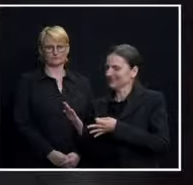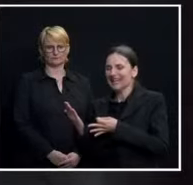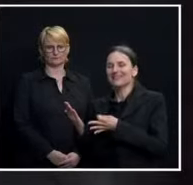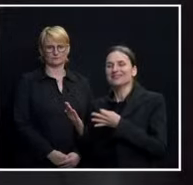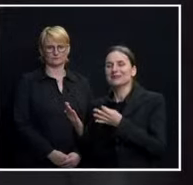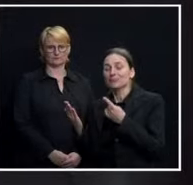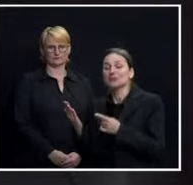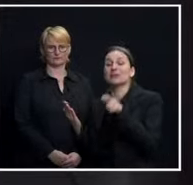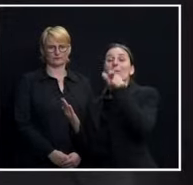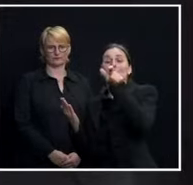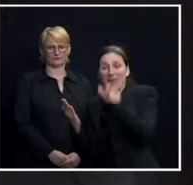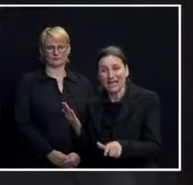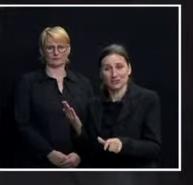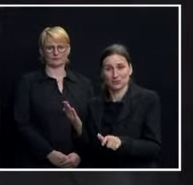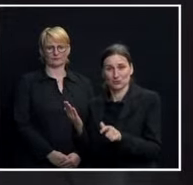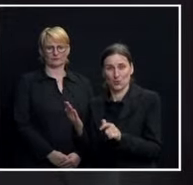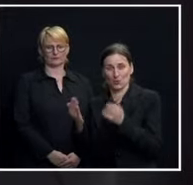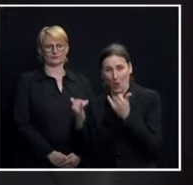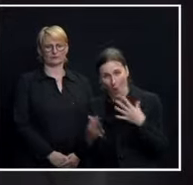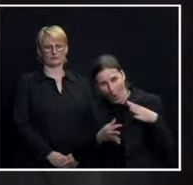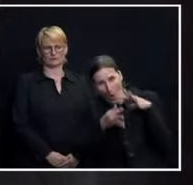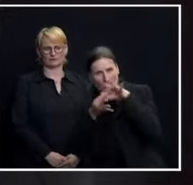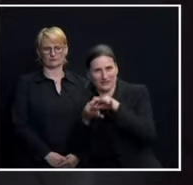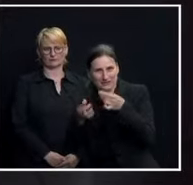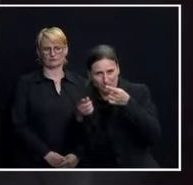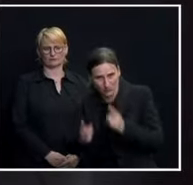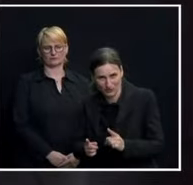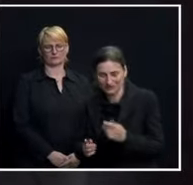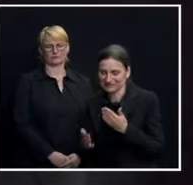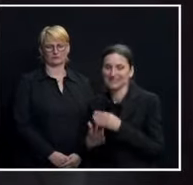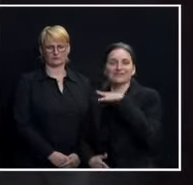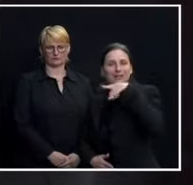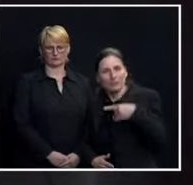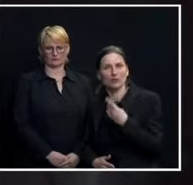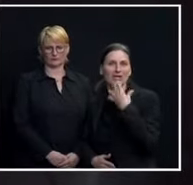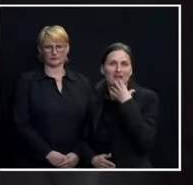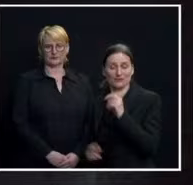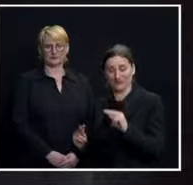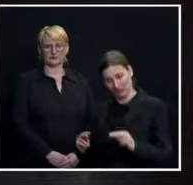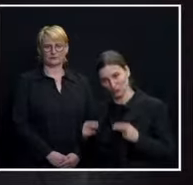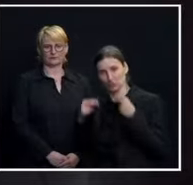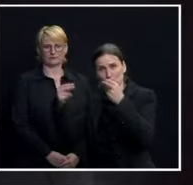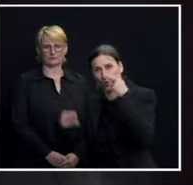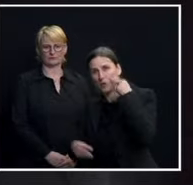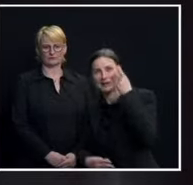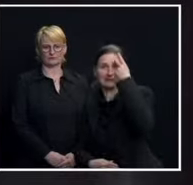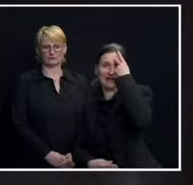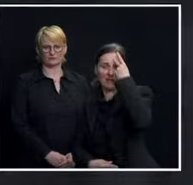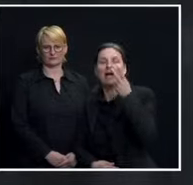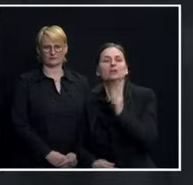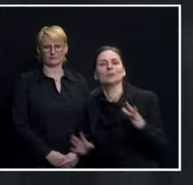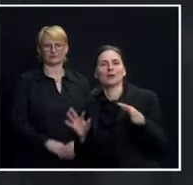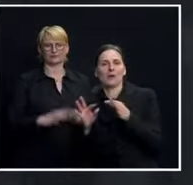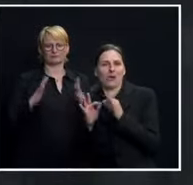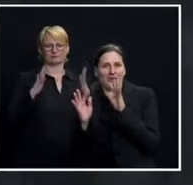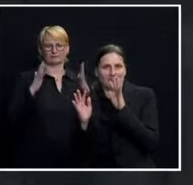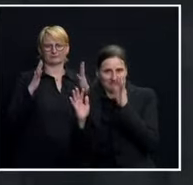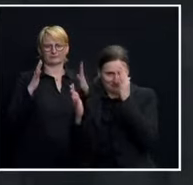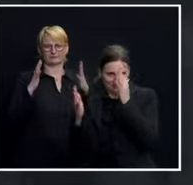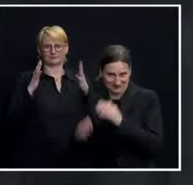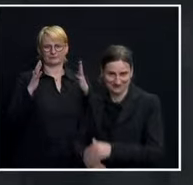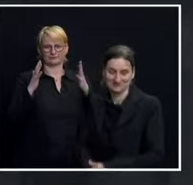zurückübersetzt haben, eigentlich in die heutige Zeit. Und das ist das, was ich mit diesem Projekt eigentlich machen wollte. Und da muss ich noch dazu sagen,